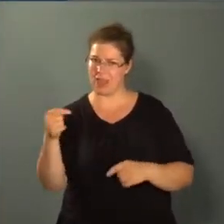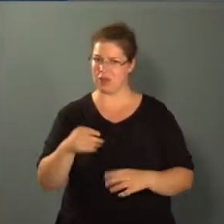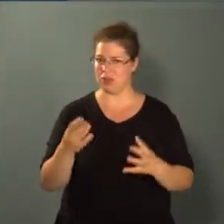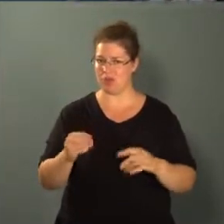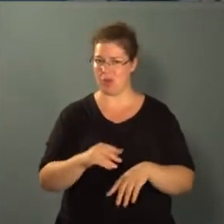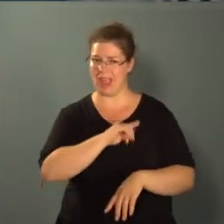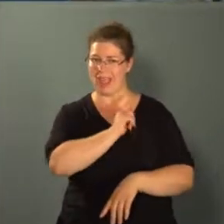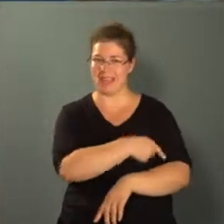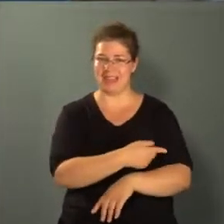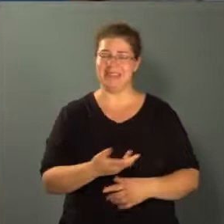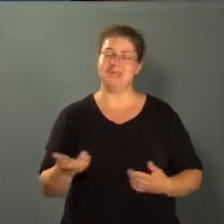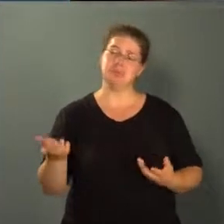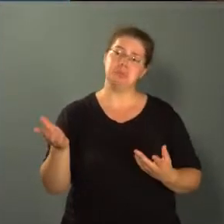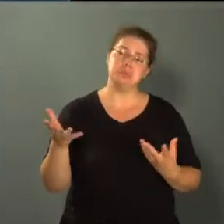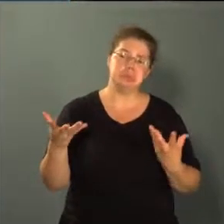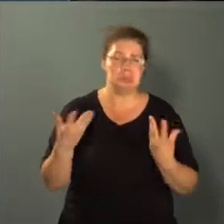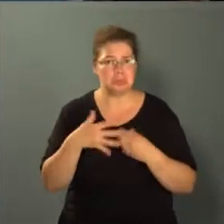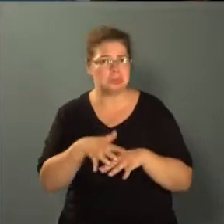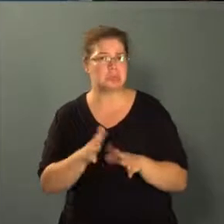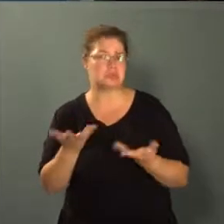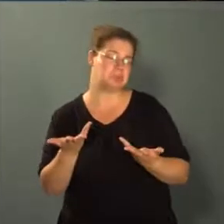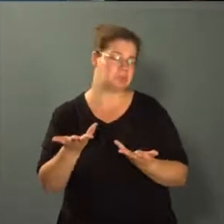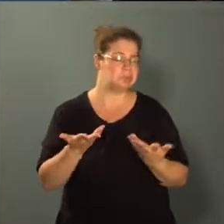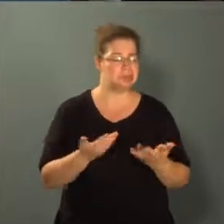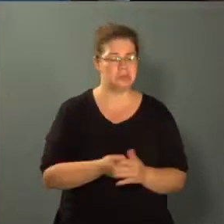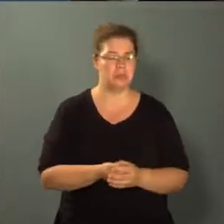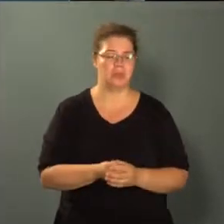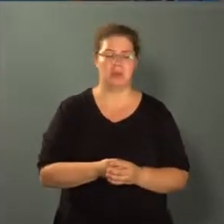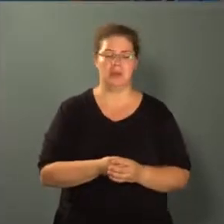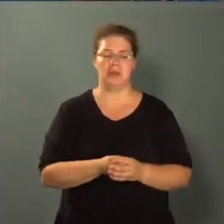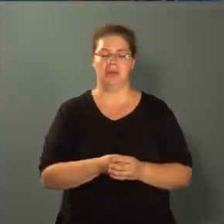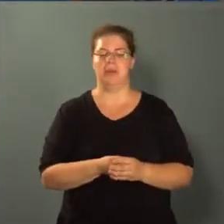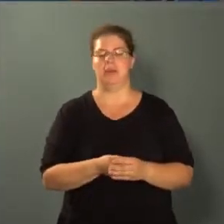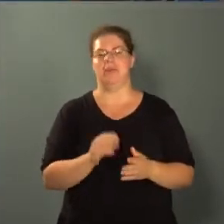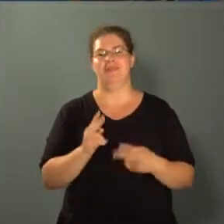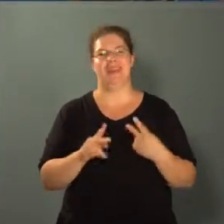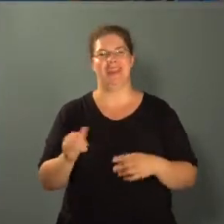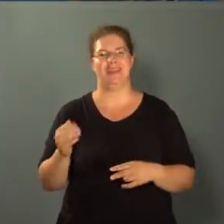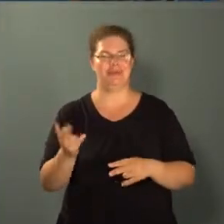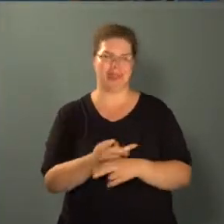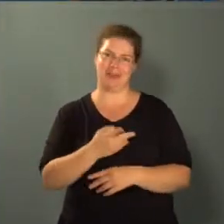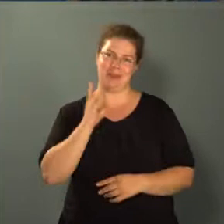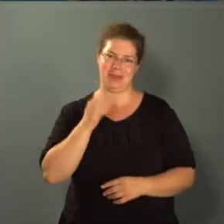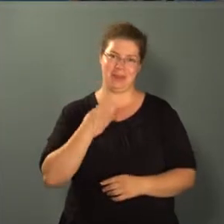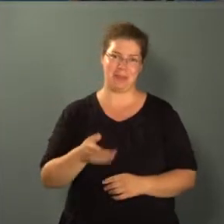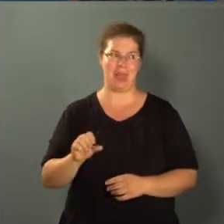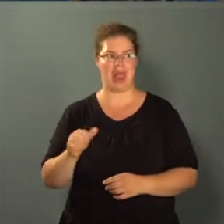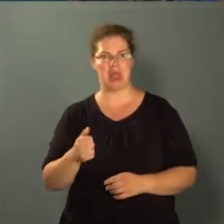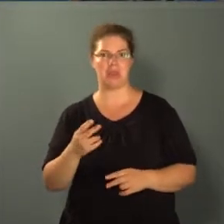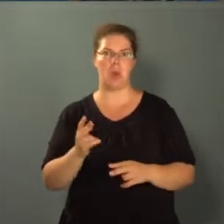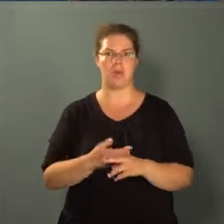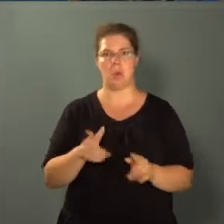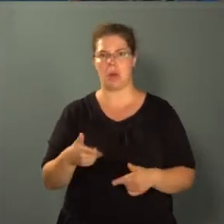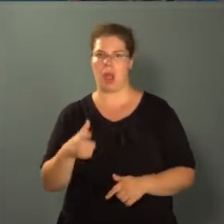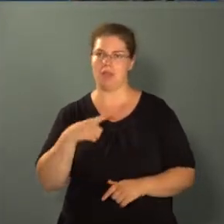energia? Hát összekovácsolódtunk, úgyhogy Végül is beleszokik az ember. Először